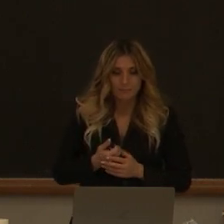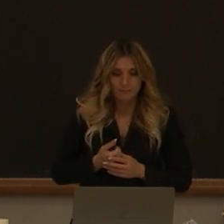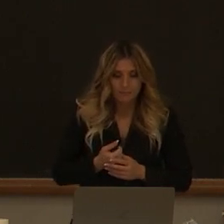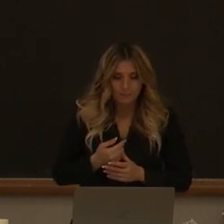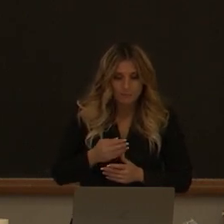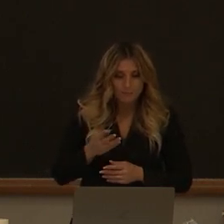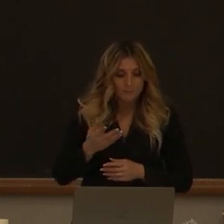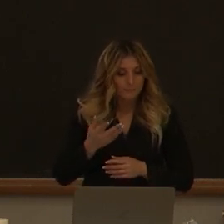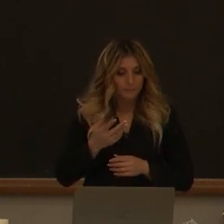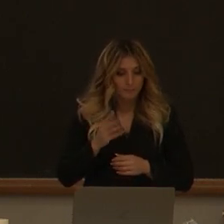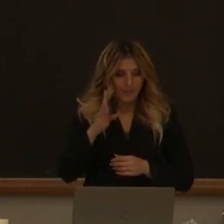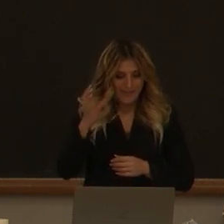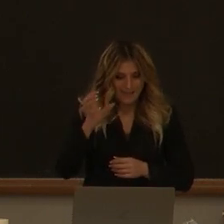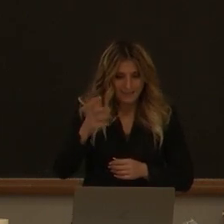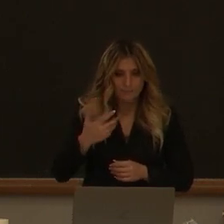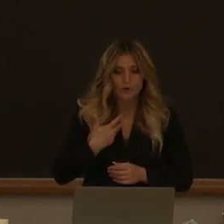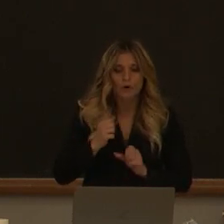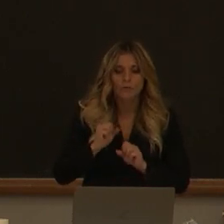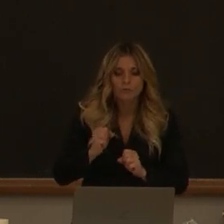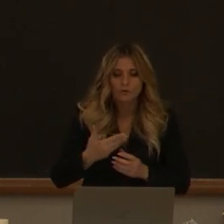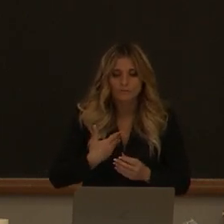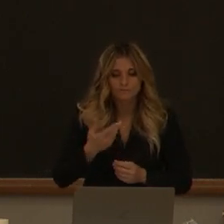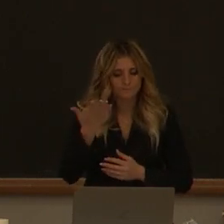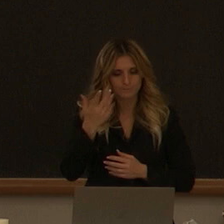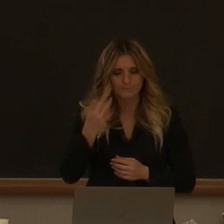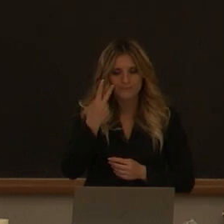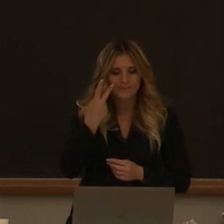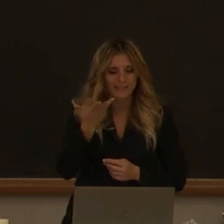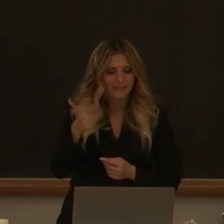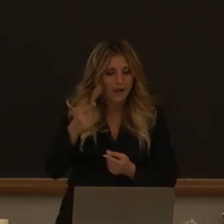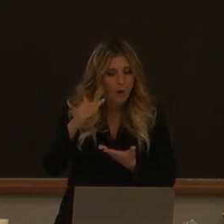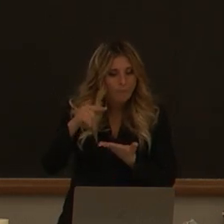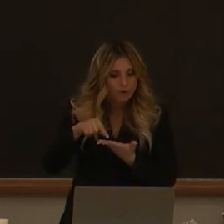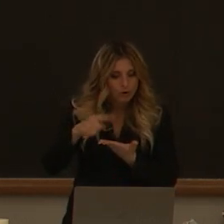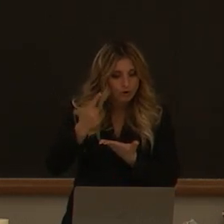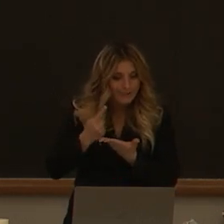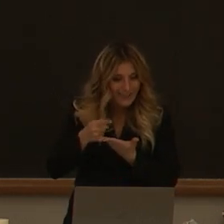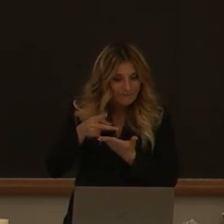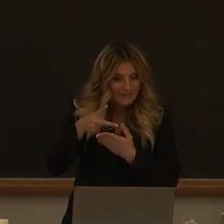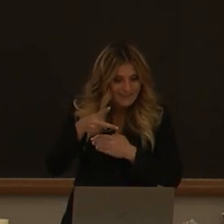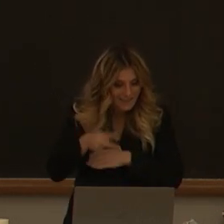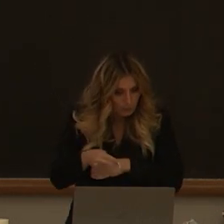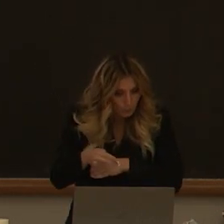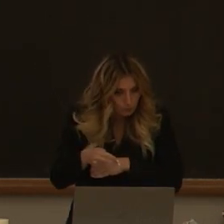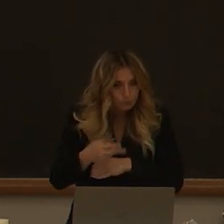con biopolimeri in grado di rilevare quando il prodotto sta per scadere, e quindi